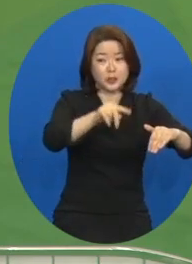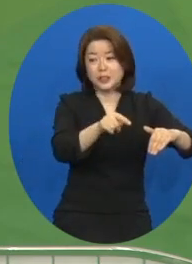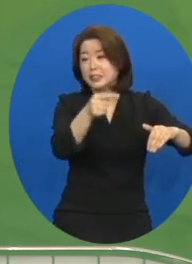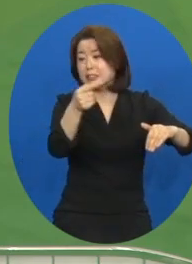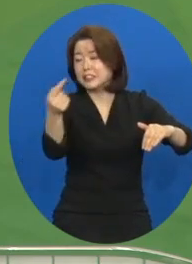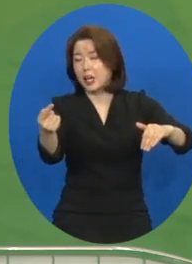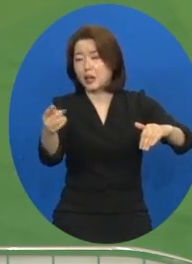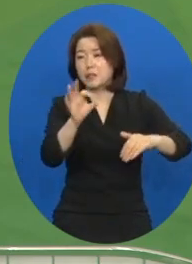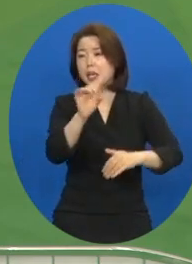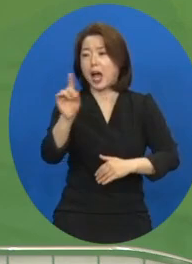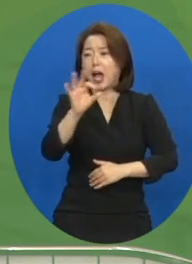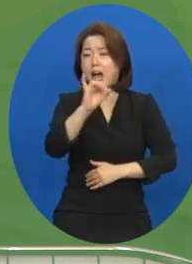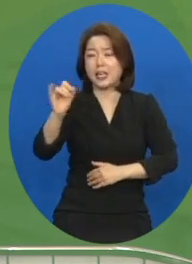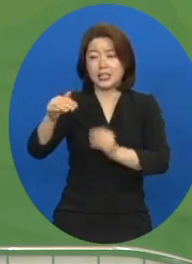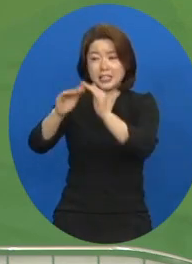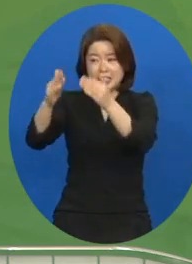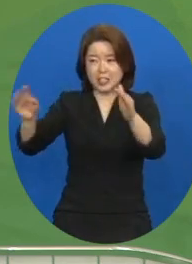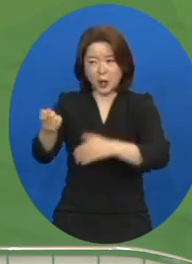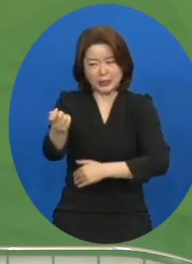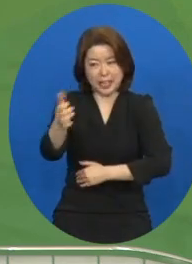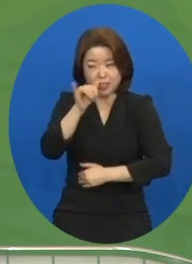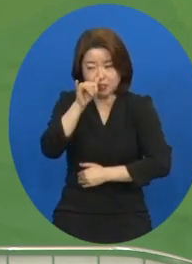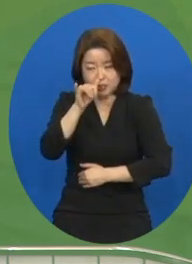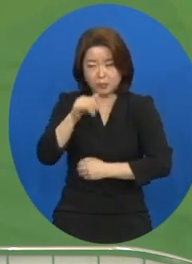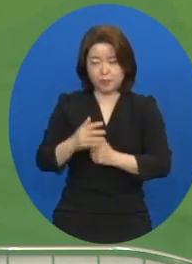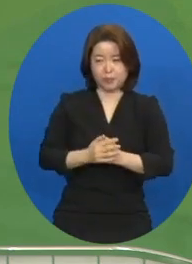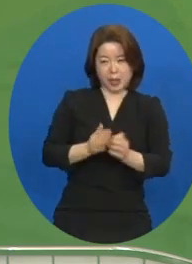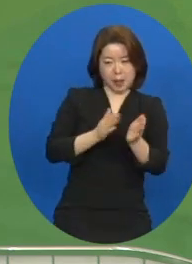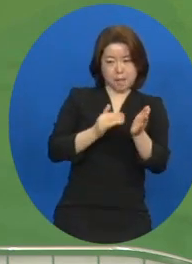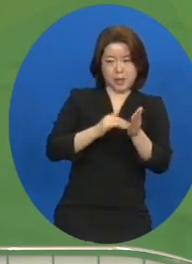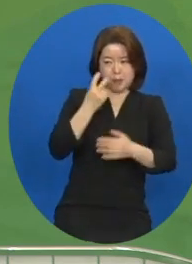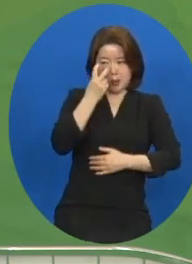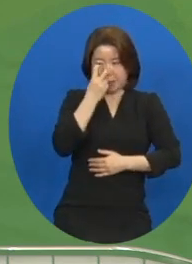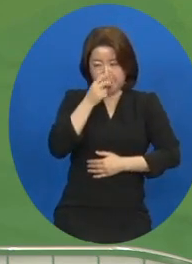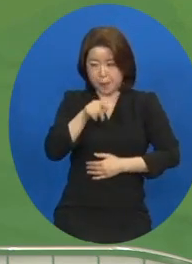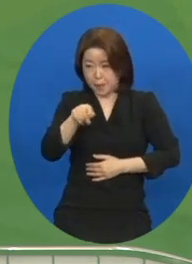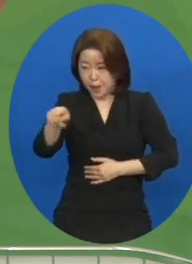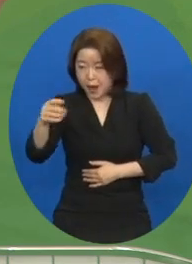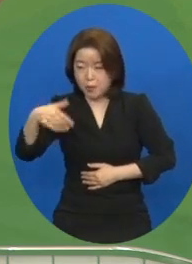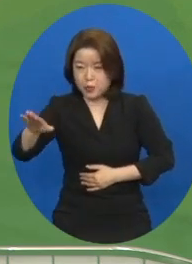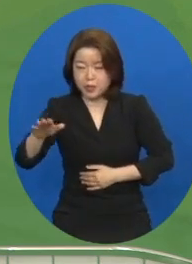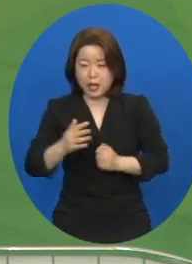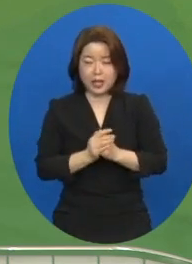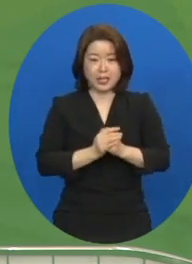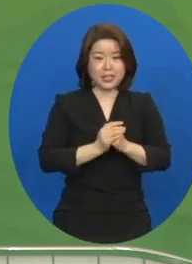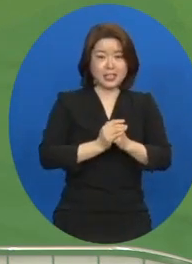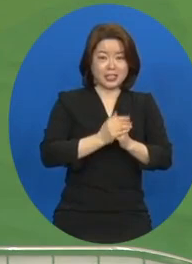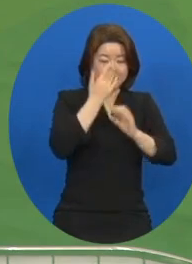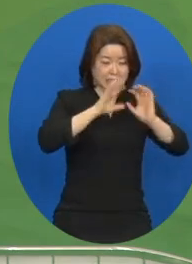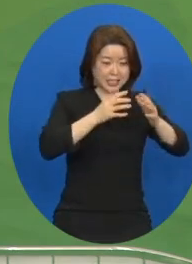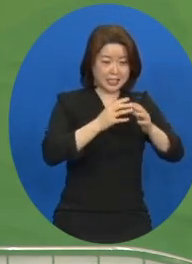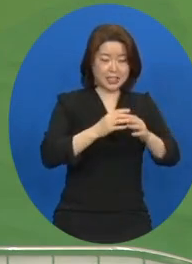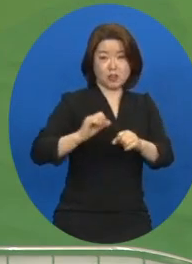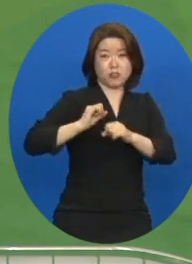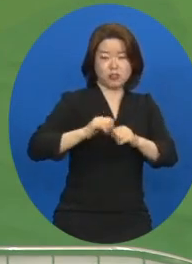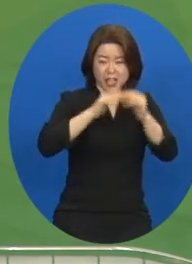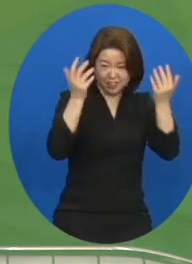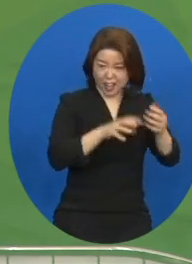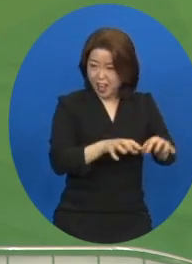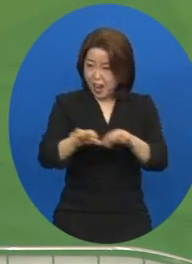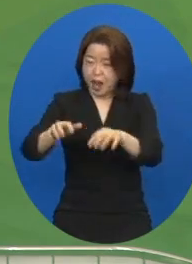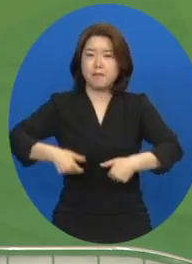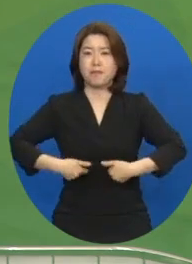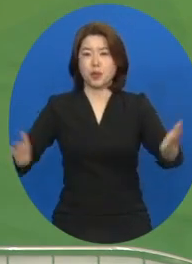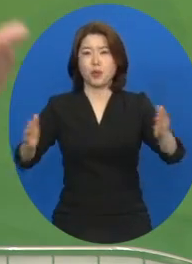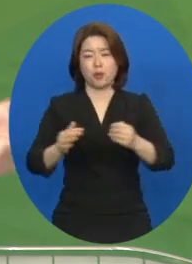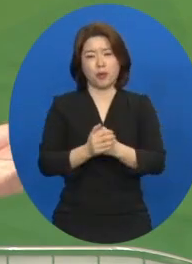아이성입니다. 정탐꾼이 가보니까 이스라엘 군사가 다 올라갈 필요도 없습니다. 3,000명만